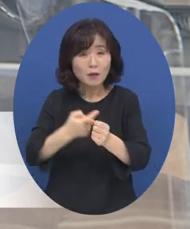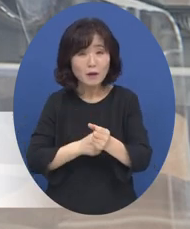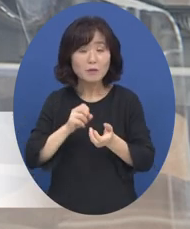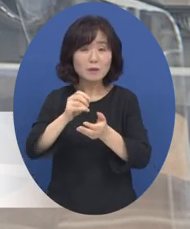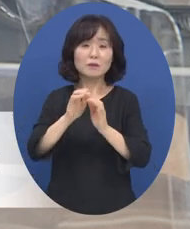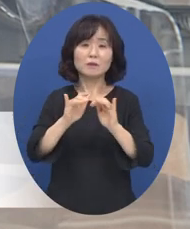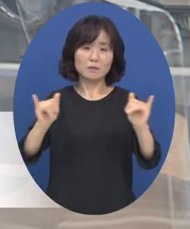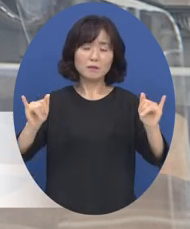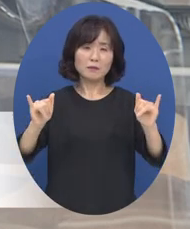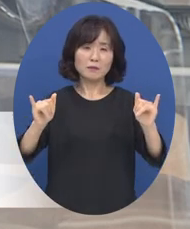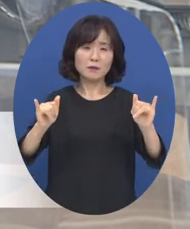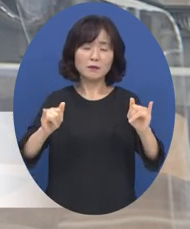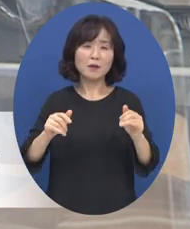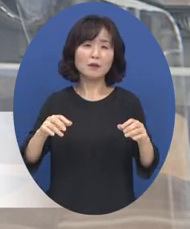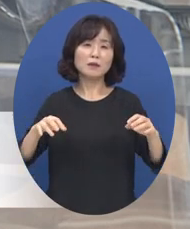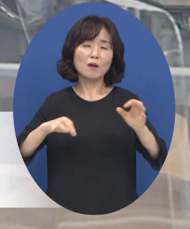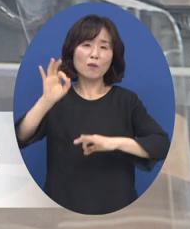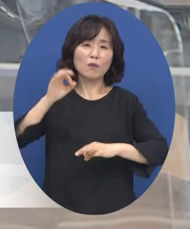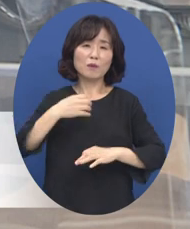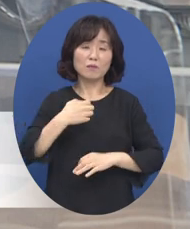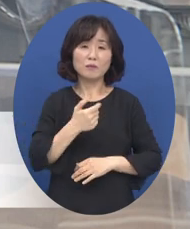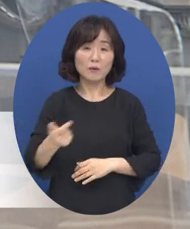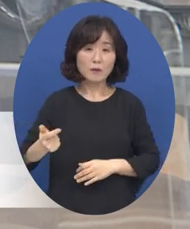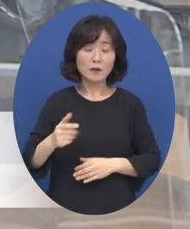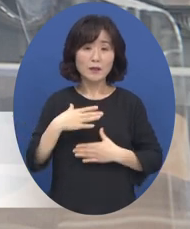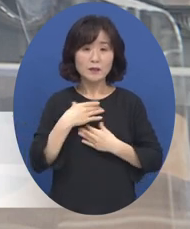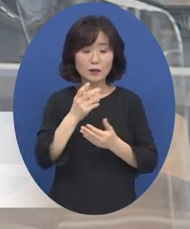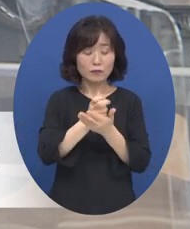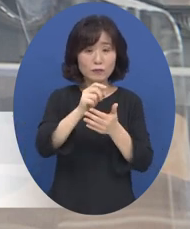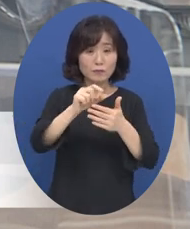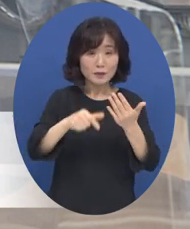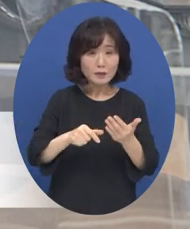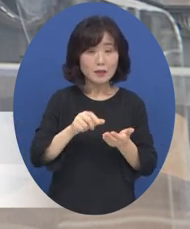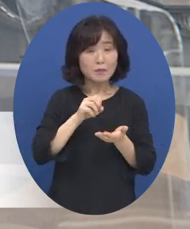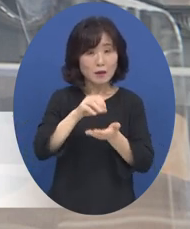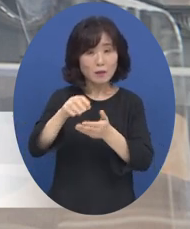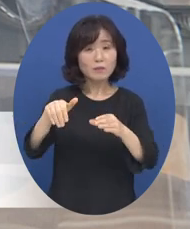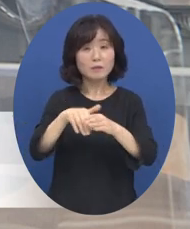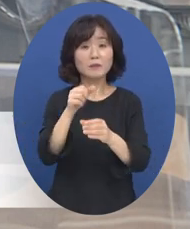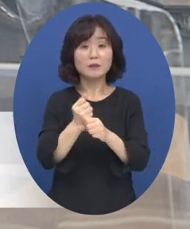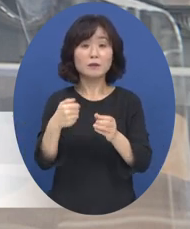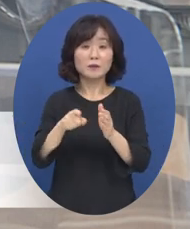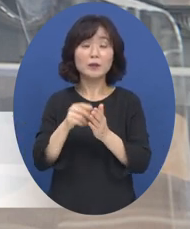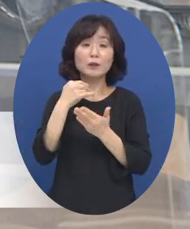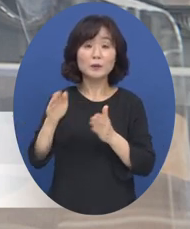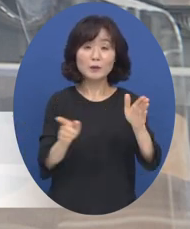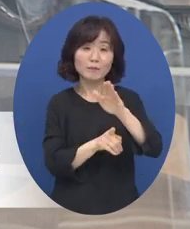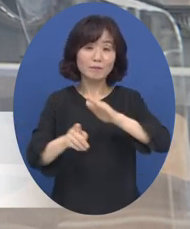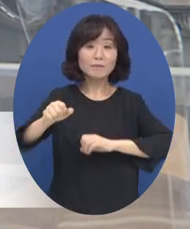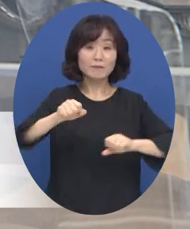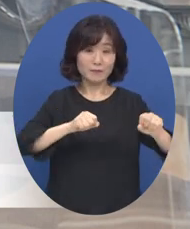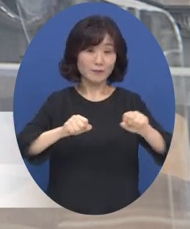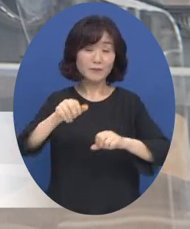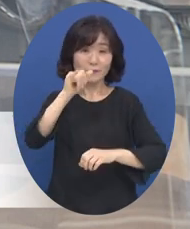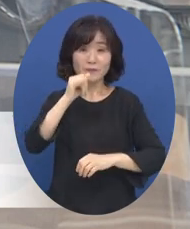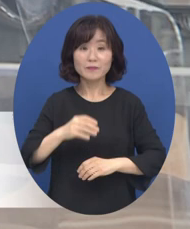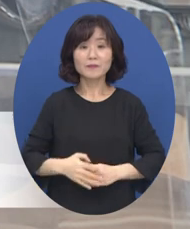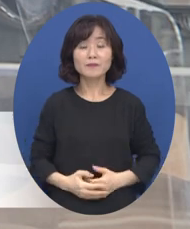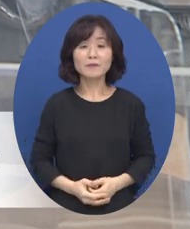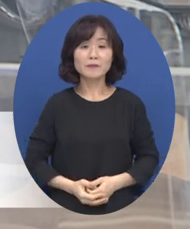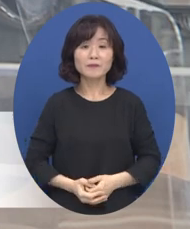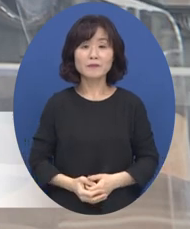사고의 위험에 노출되어 있습니다 안전 수칙을 지키며 배달하는 문화를 만들기 위해 경기도가 나섰습니다 김태희 기자가